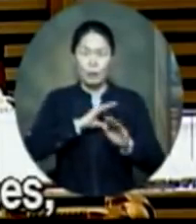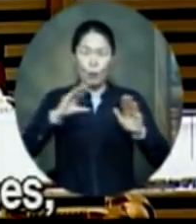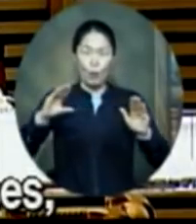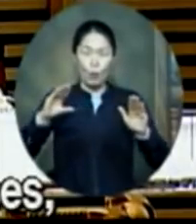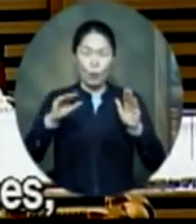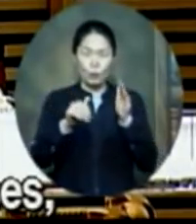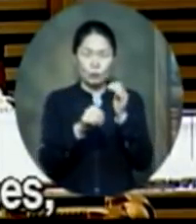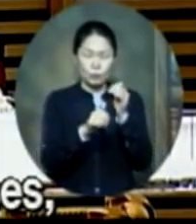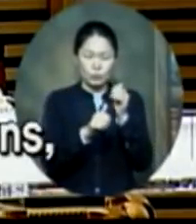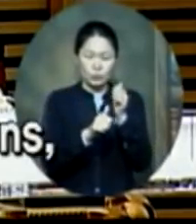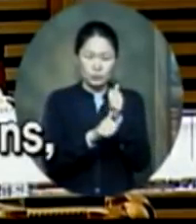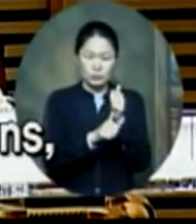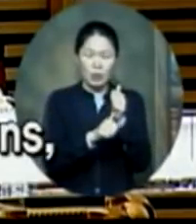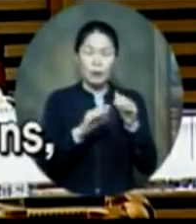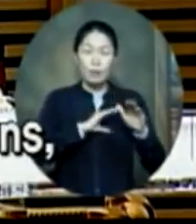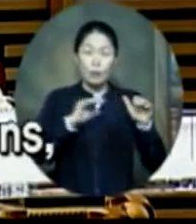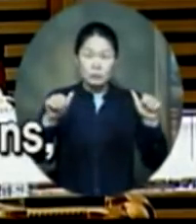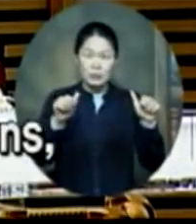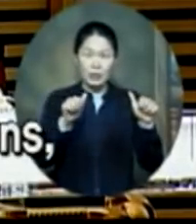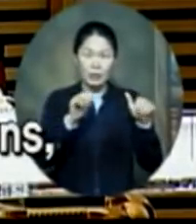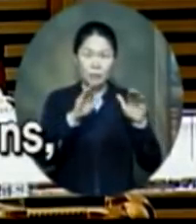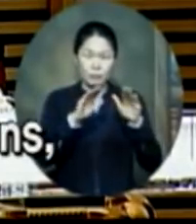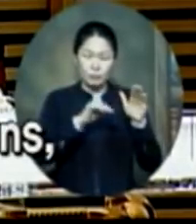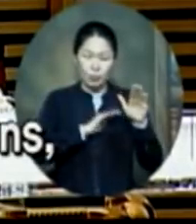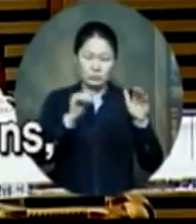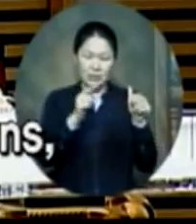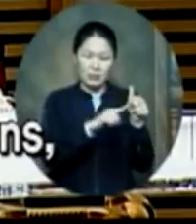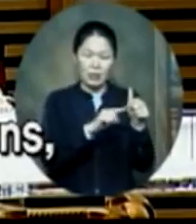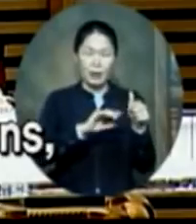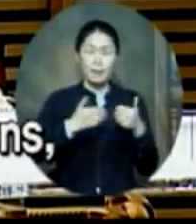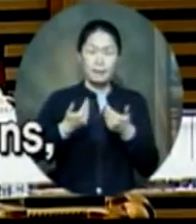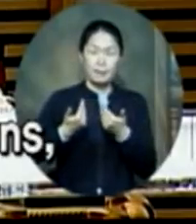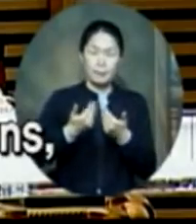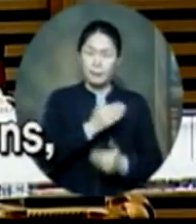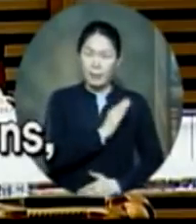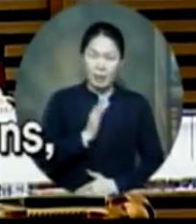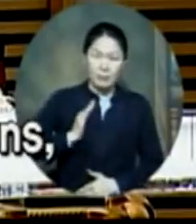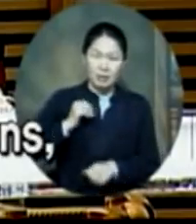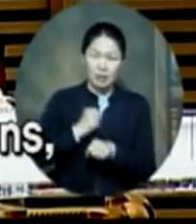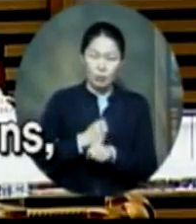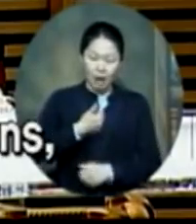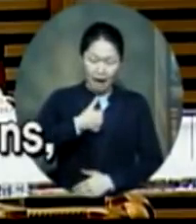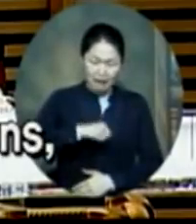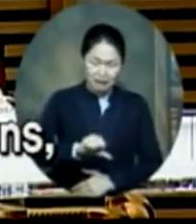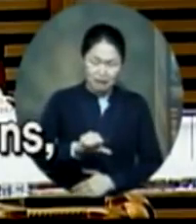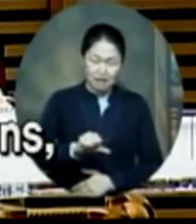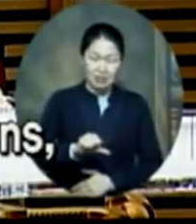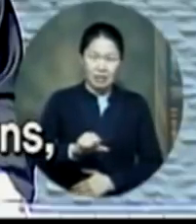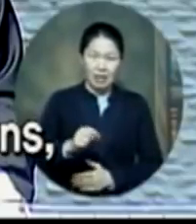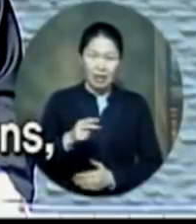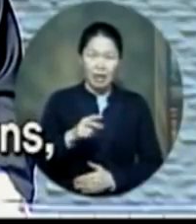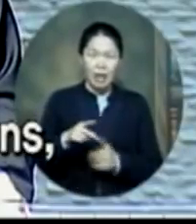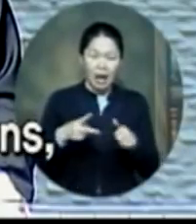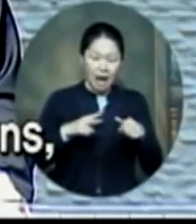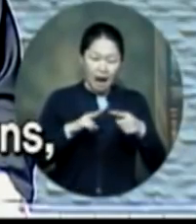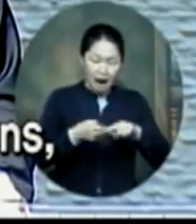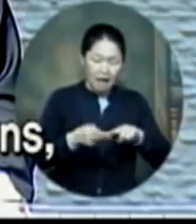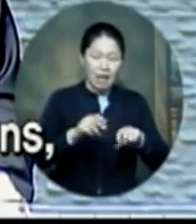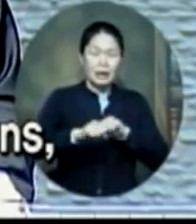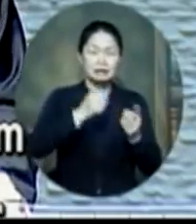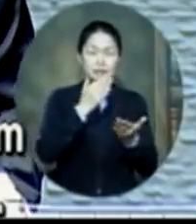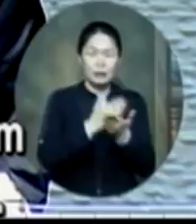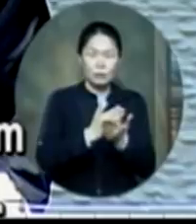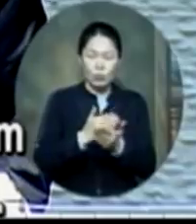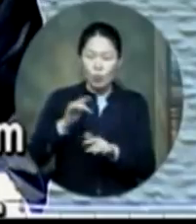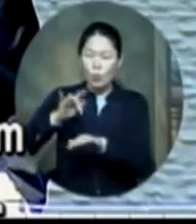배반하고 아들들에게 할례를 행하지 말고 또 관습을 지키지 말라고 한다는 말을 그렇게 들은 거예요.